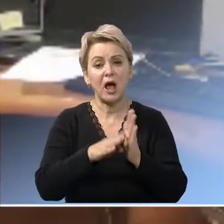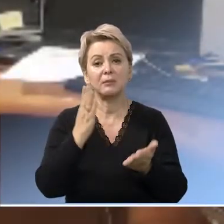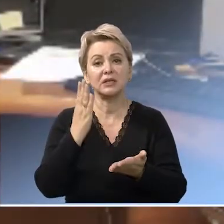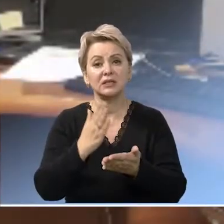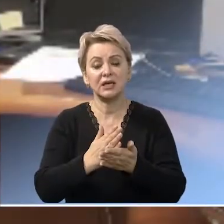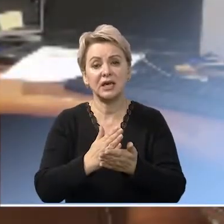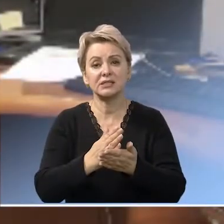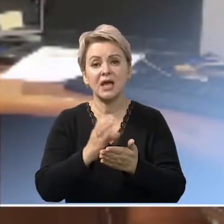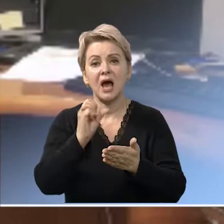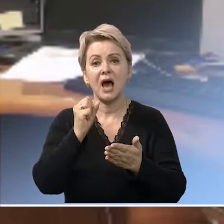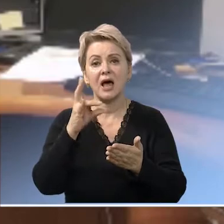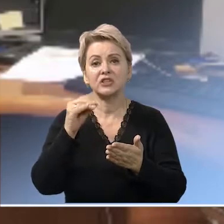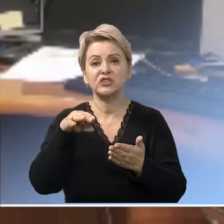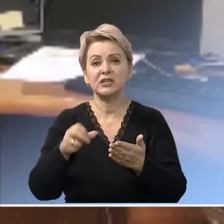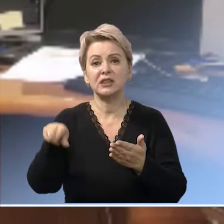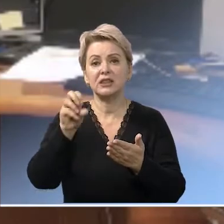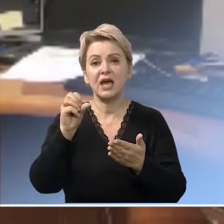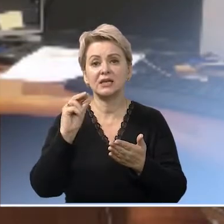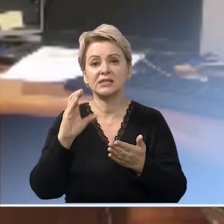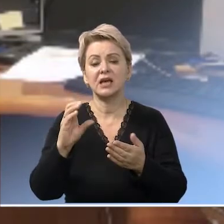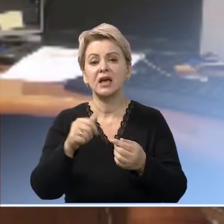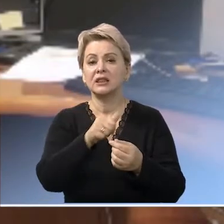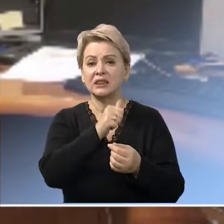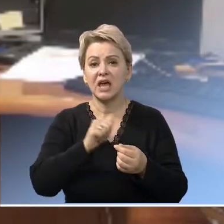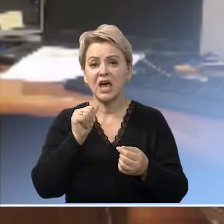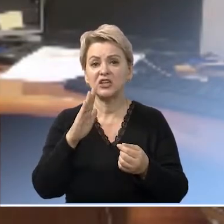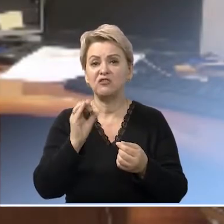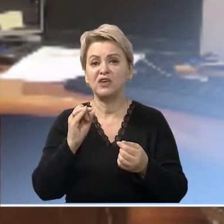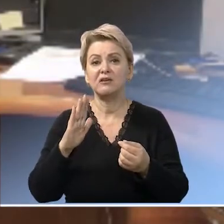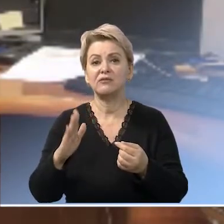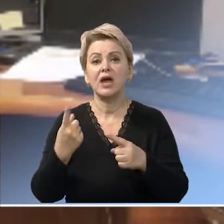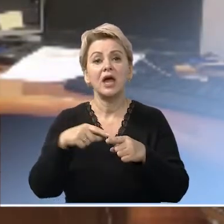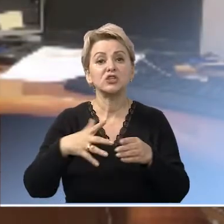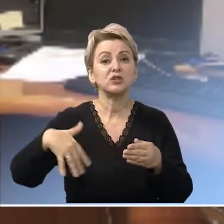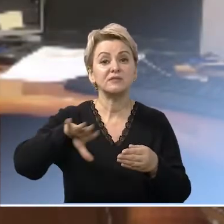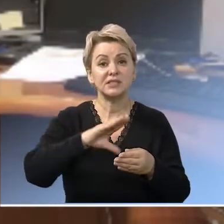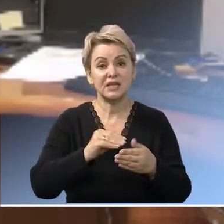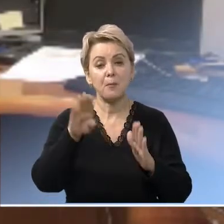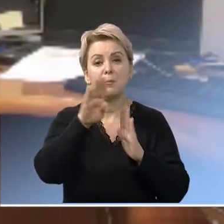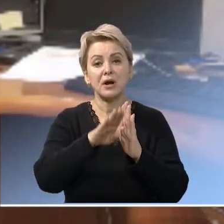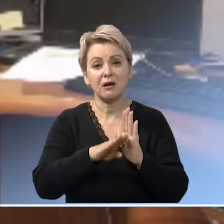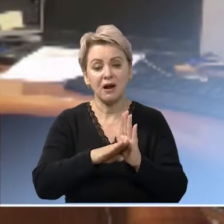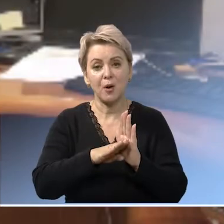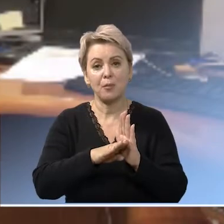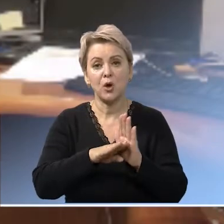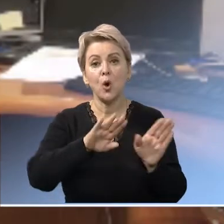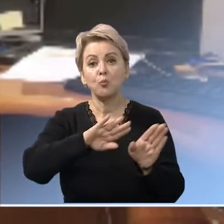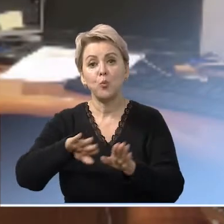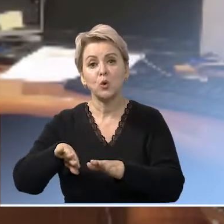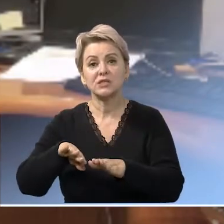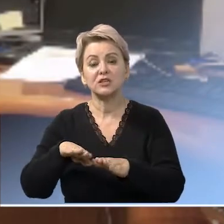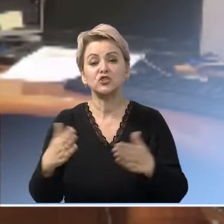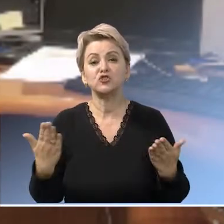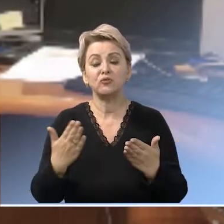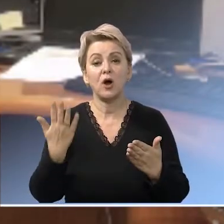программы, есть Antidext, есть TimeWeave. Вот эти все программы, после